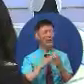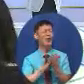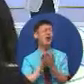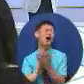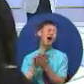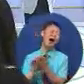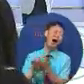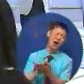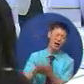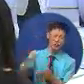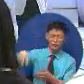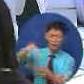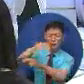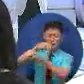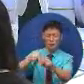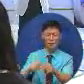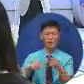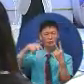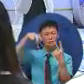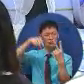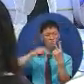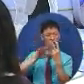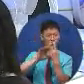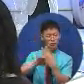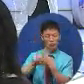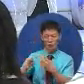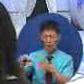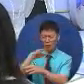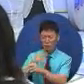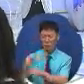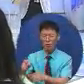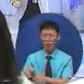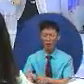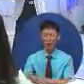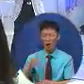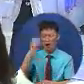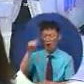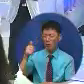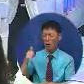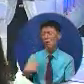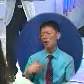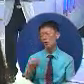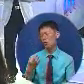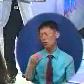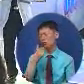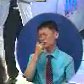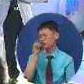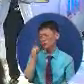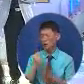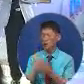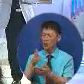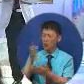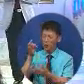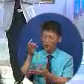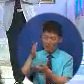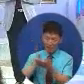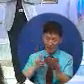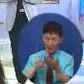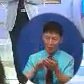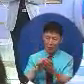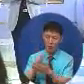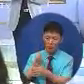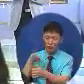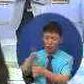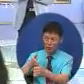막 떠들어줬어요. 2주가 지났어요. 또 애들이 떠들고 있는데 할아버지가 내가 돈이 조금 없으니까 이번엔 반만 줄 테니 또 떠들어줄 수